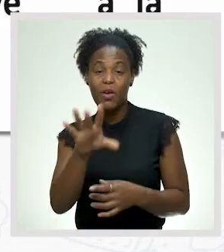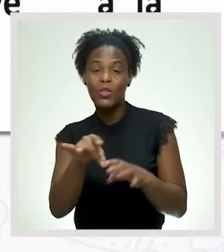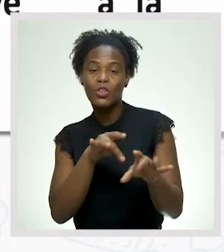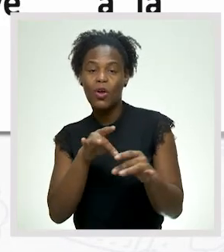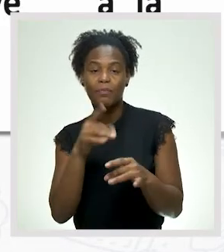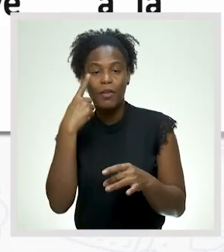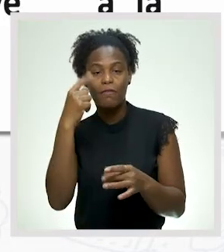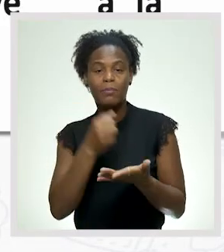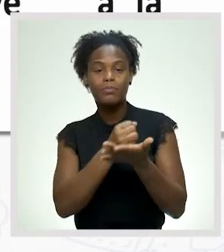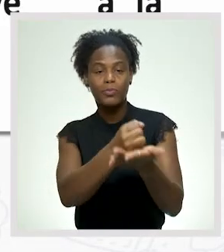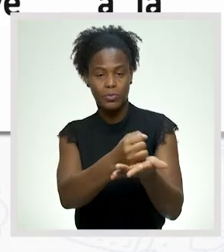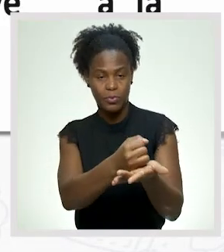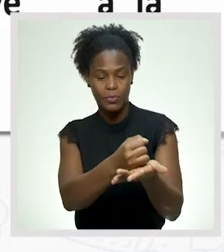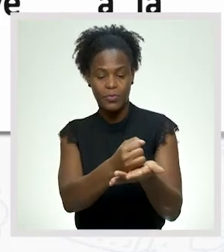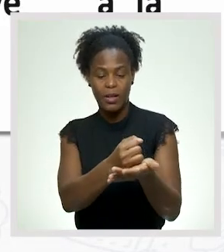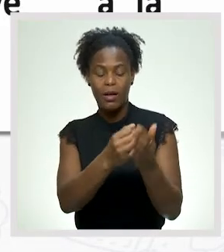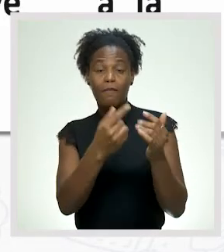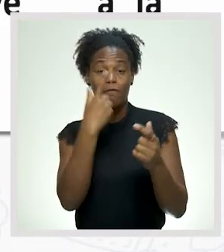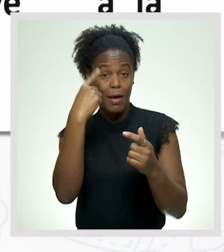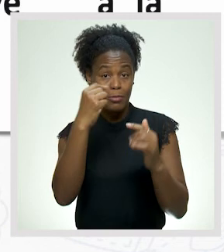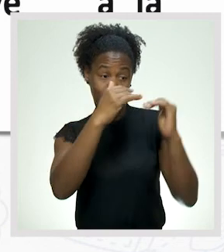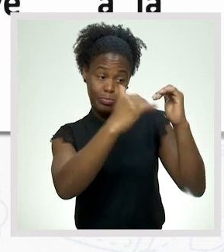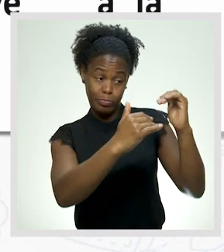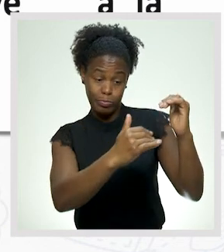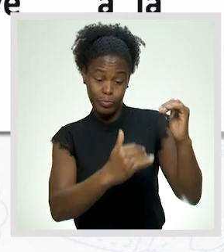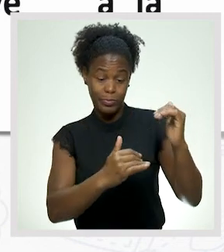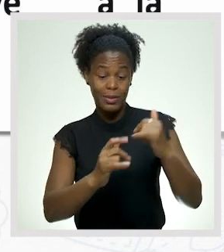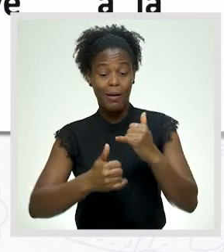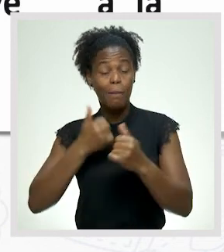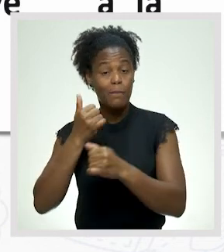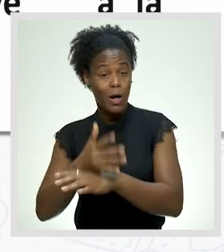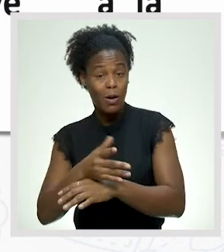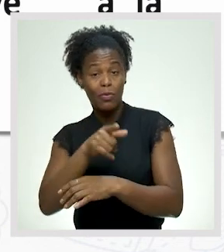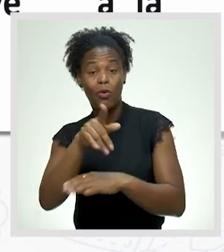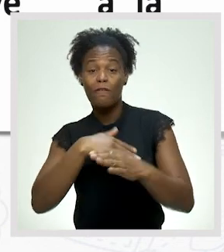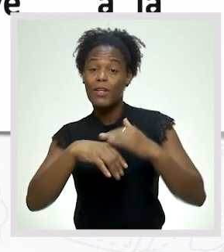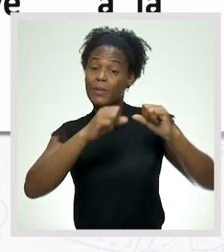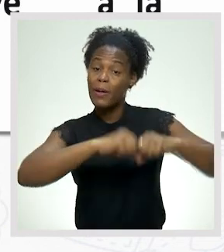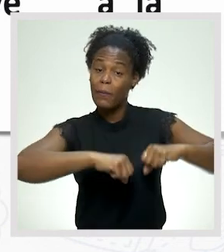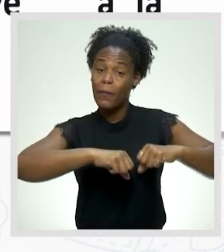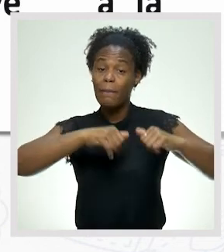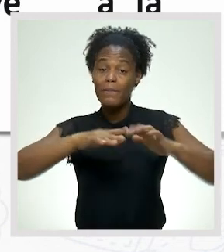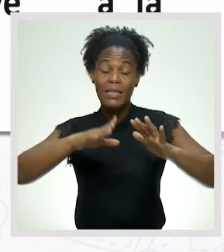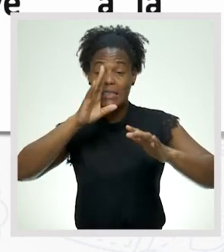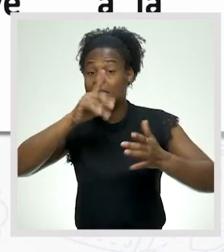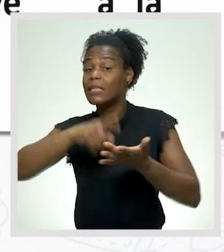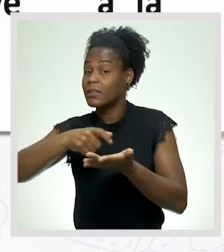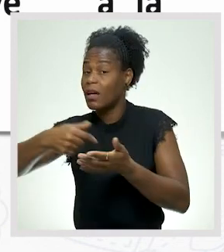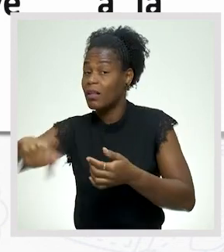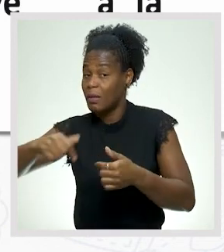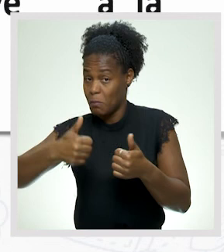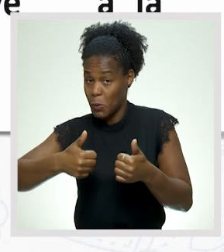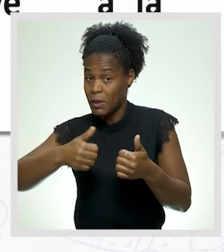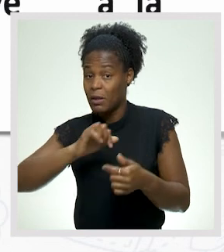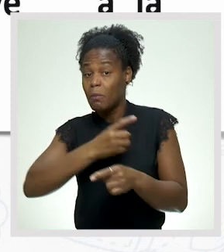l'auxiliaire, conjuguez les verbes, et puis faites l'accord, mais si nécessaire. C'est bon? Parce que vous